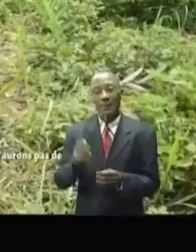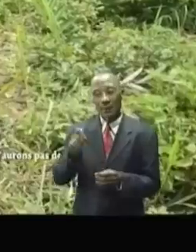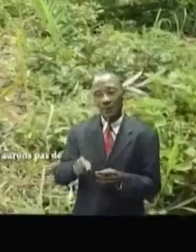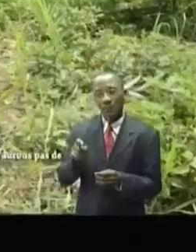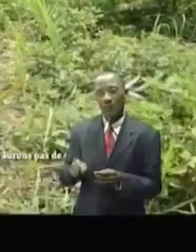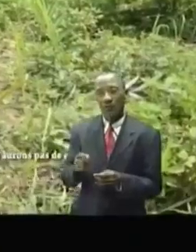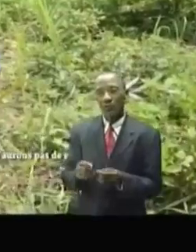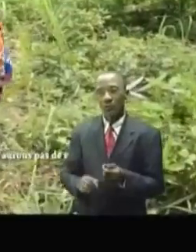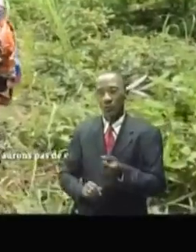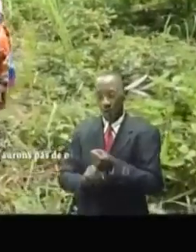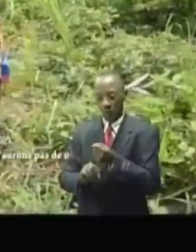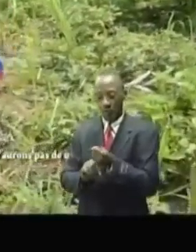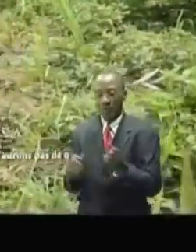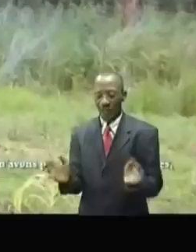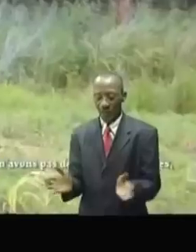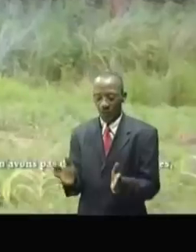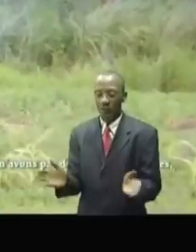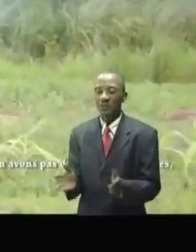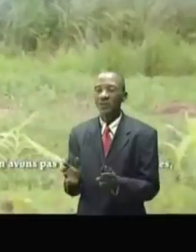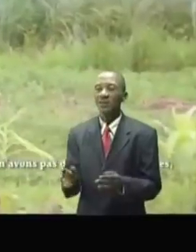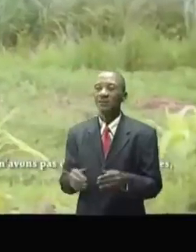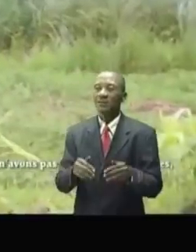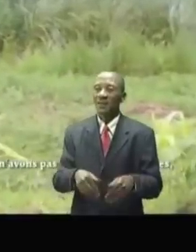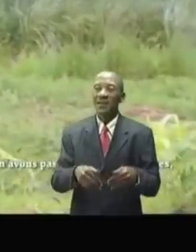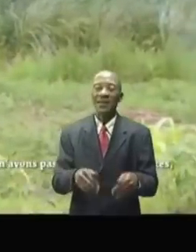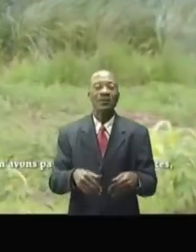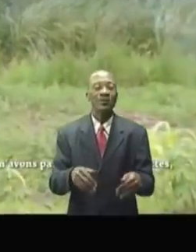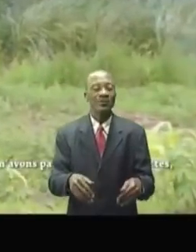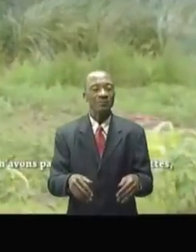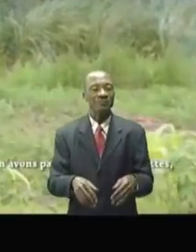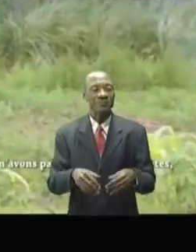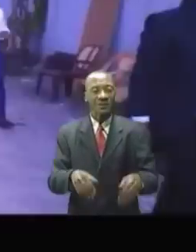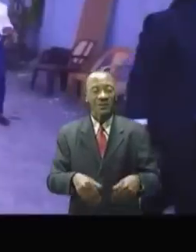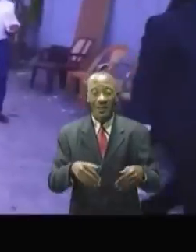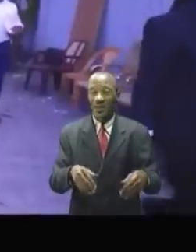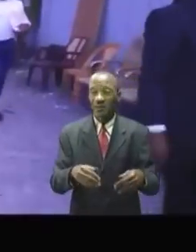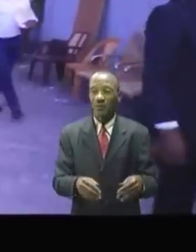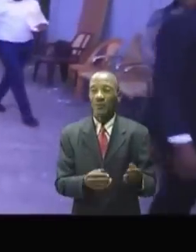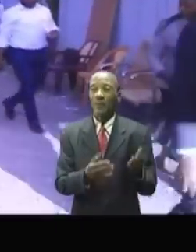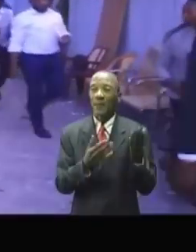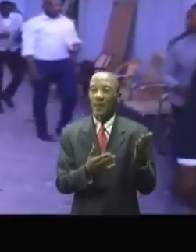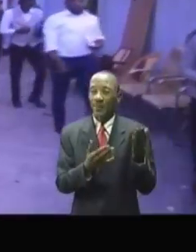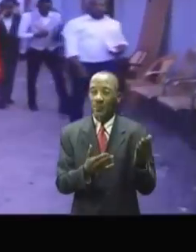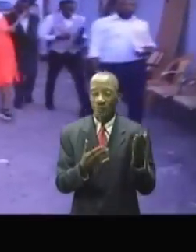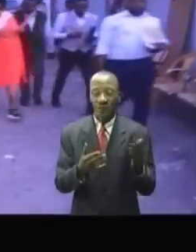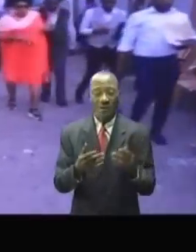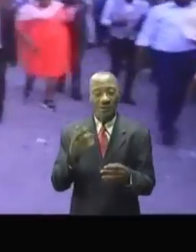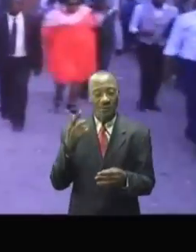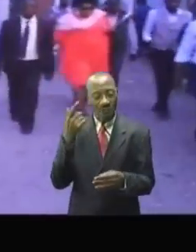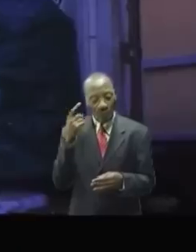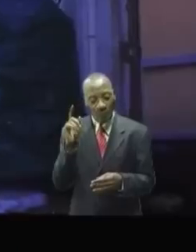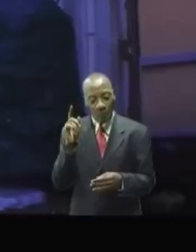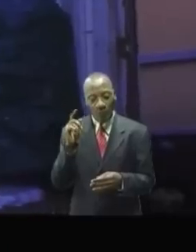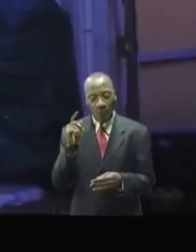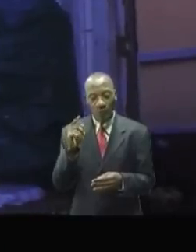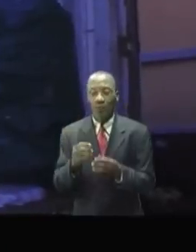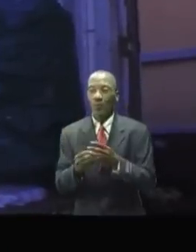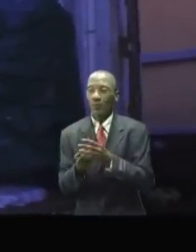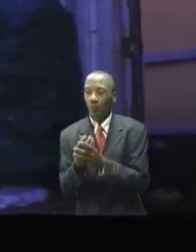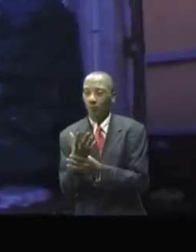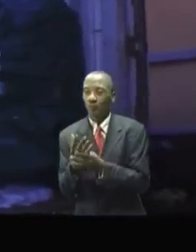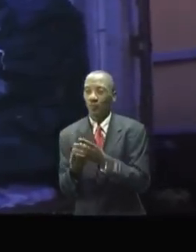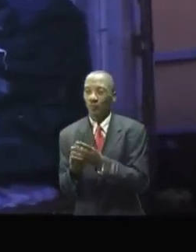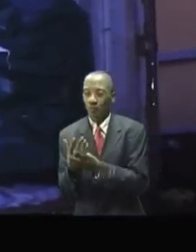plutôt tous ceux qui ont des projets agricoles en seront bénéficiaires. C'est le mardi 13 juin dans la soirée que le ministre de